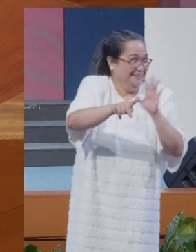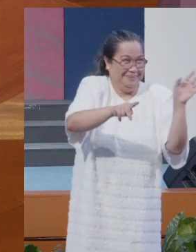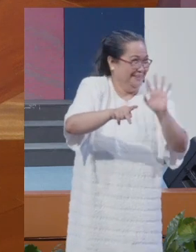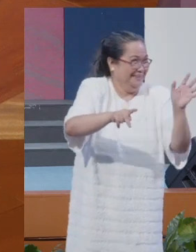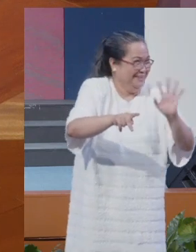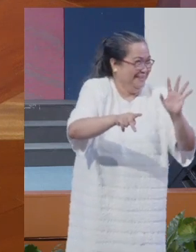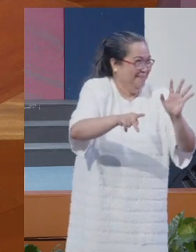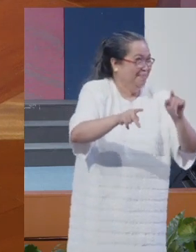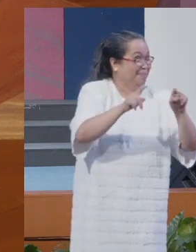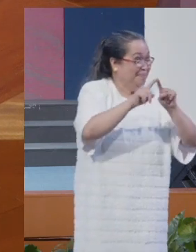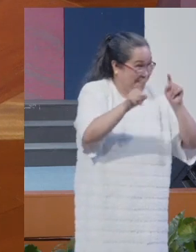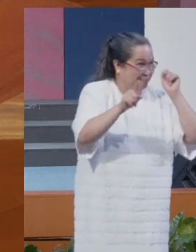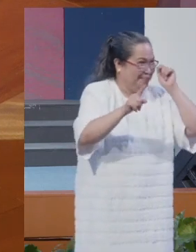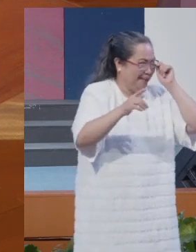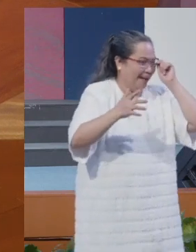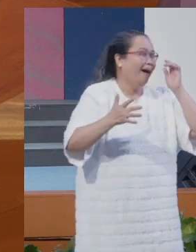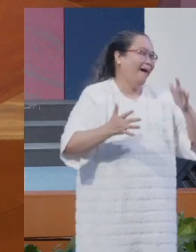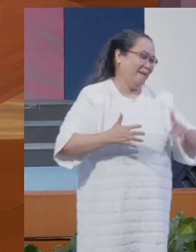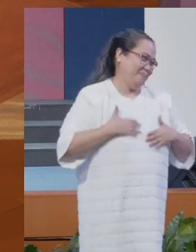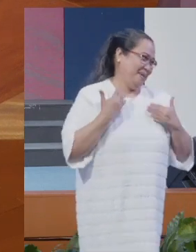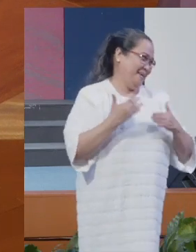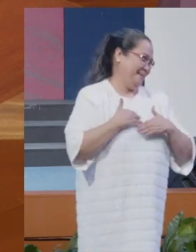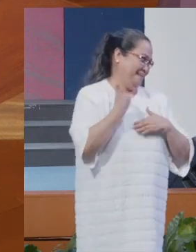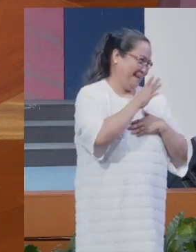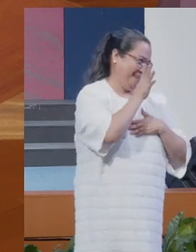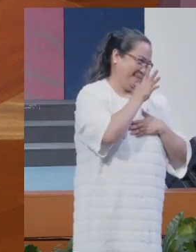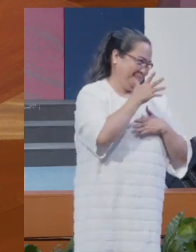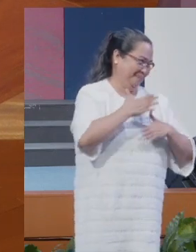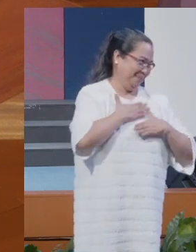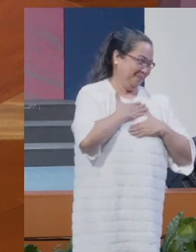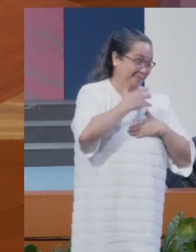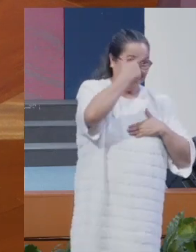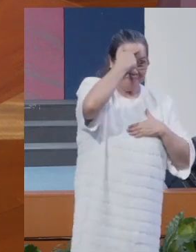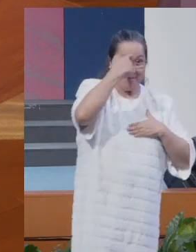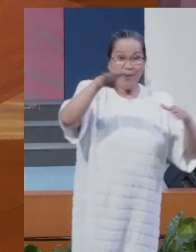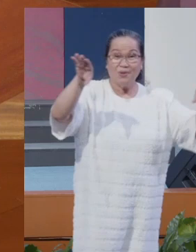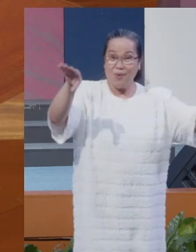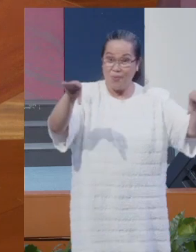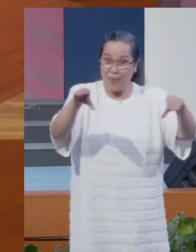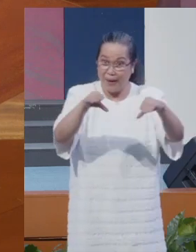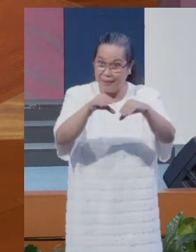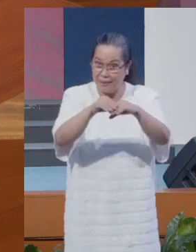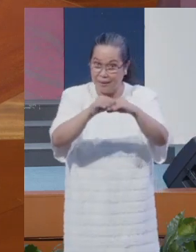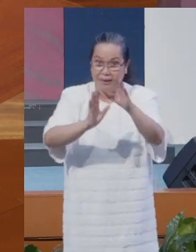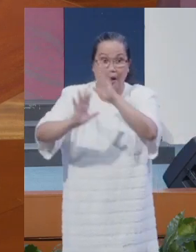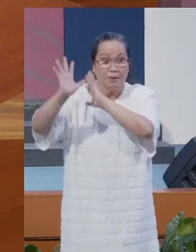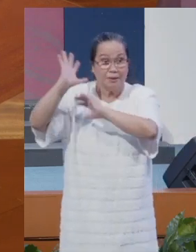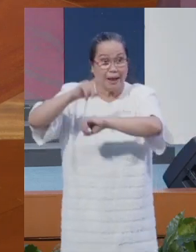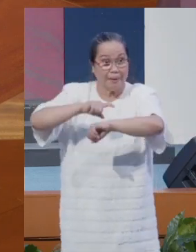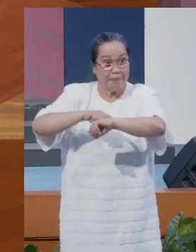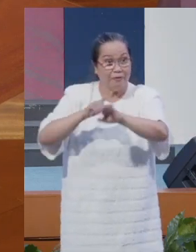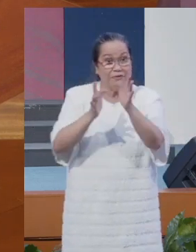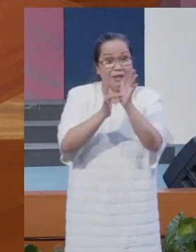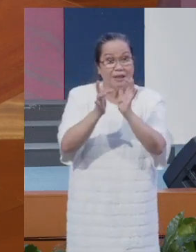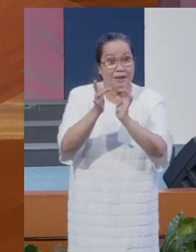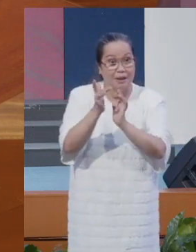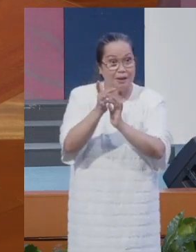No? Dahil sa katuwaan. Sapagkat ang kasal, noong panahon ni Jesus, ay